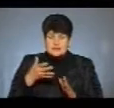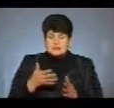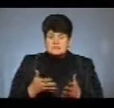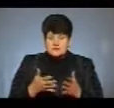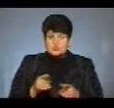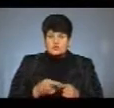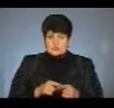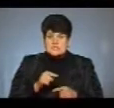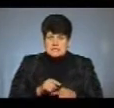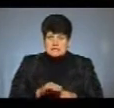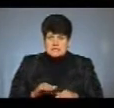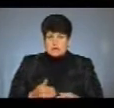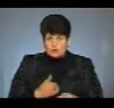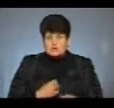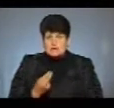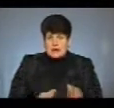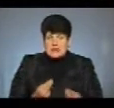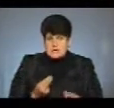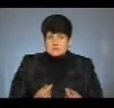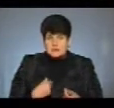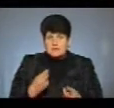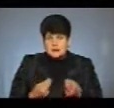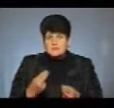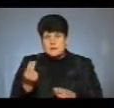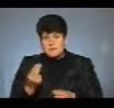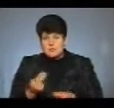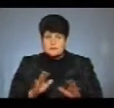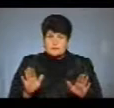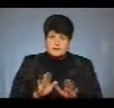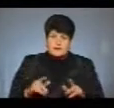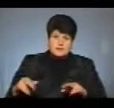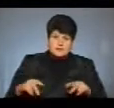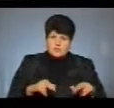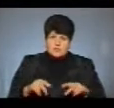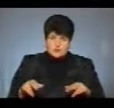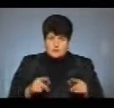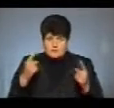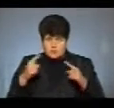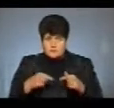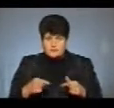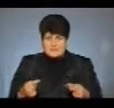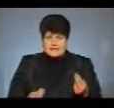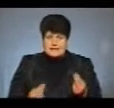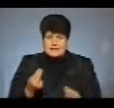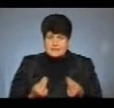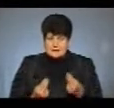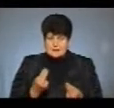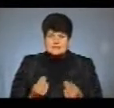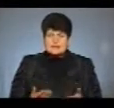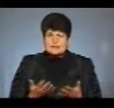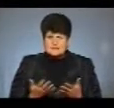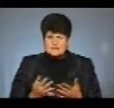вони хочуть гратися, тому ми з ними граємося, ми з ними малюємо, співаємо, танцюємо, придумуємо різні ігри. І звісно, що